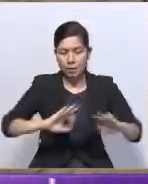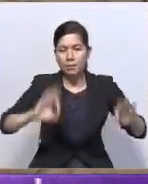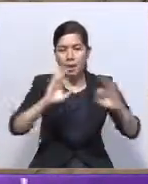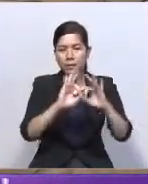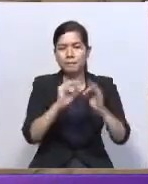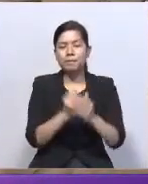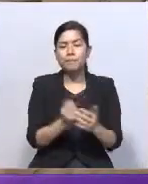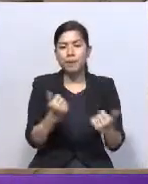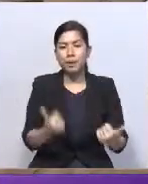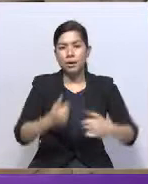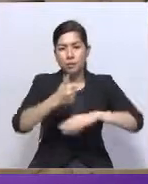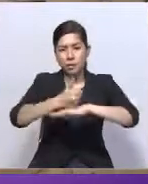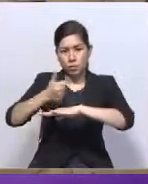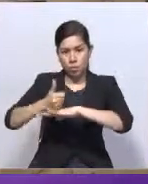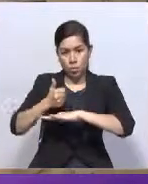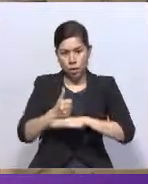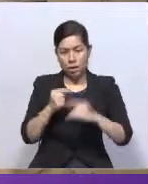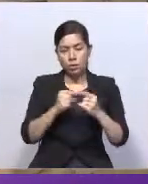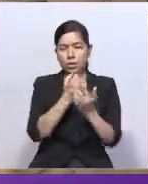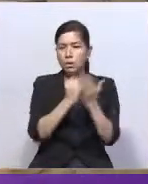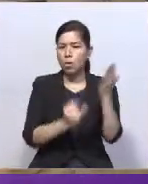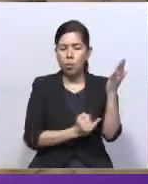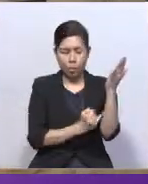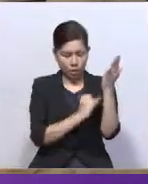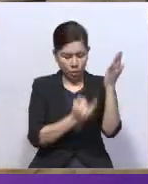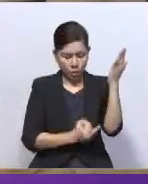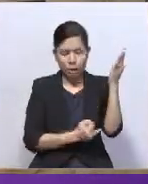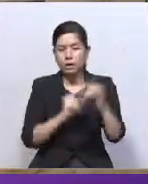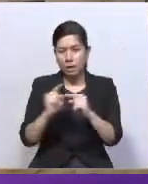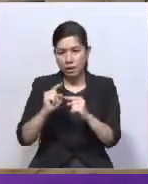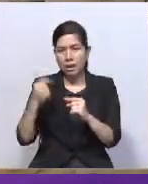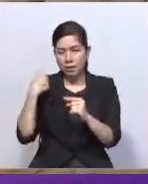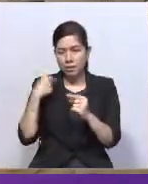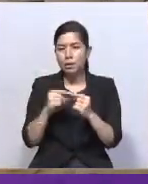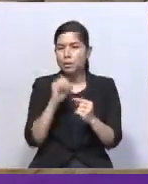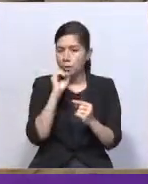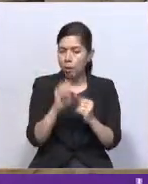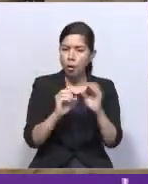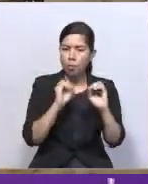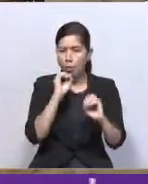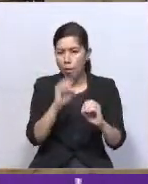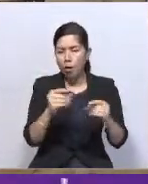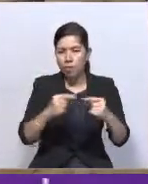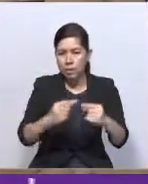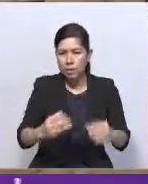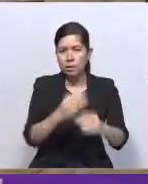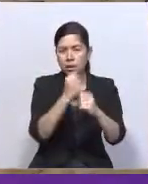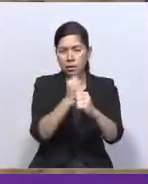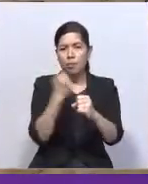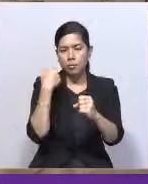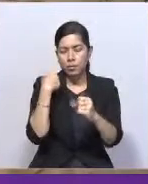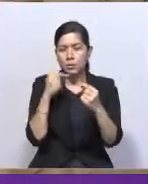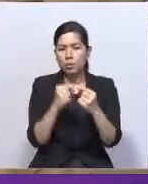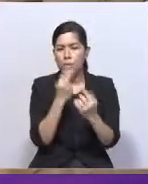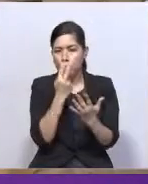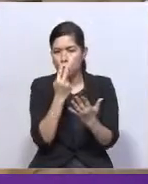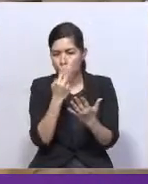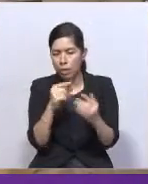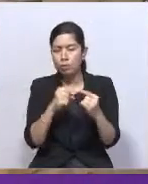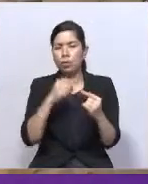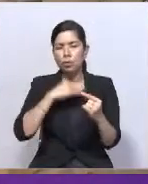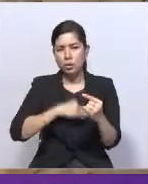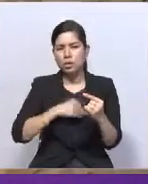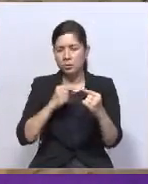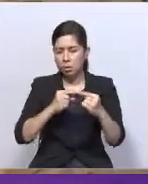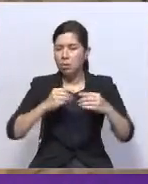านผู้ว่าทุกท่านก็ได้รายงานความคืบหน้าในการทำงานเรื่องไทยนิยมนะครับก็เป็นความคืบหน้าที่พอใจนะครับเป็นความคืบห